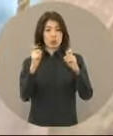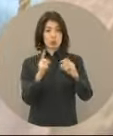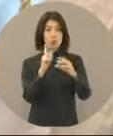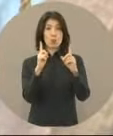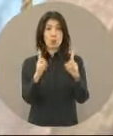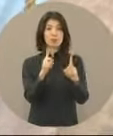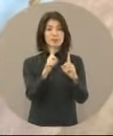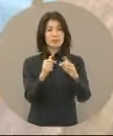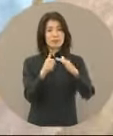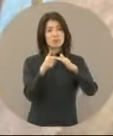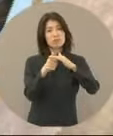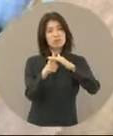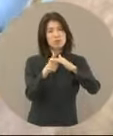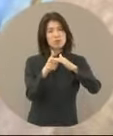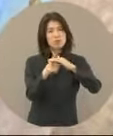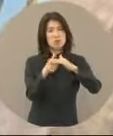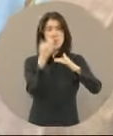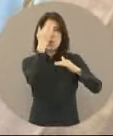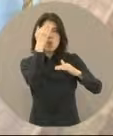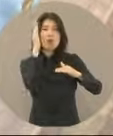ができるようにした仕組みからなんです。